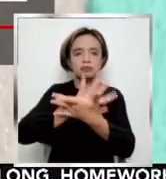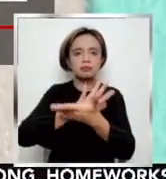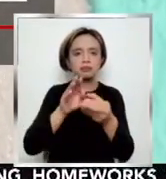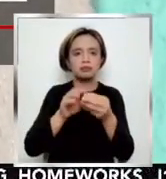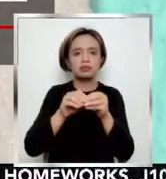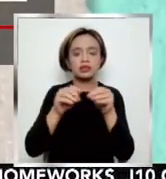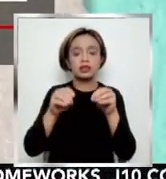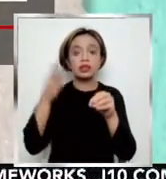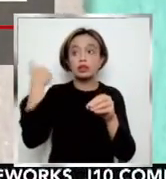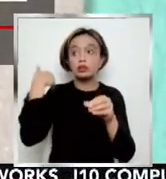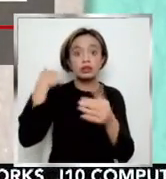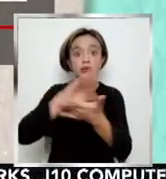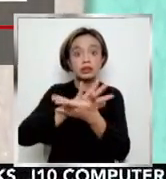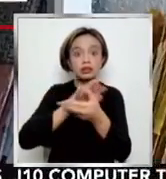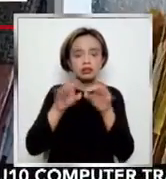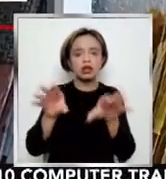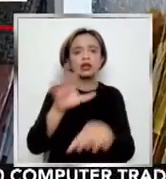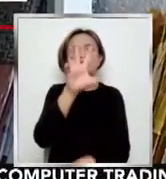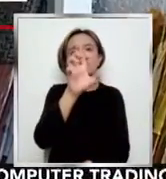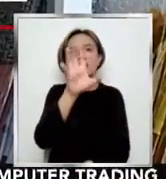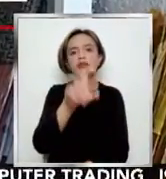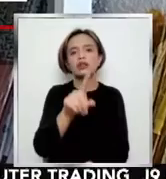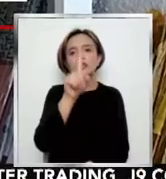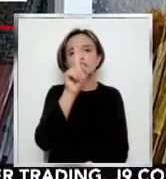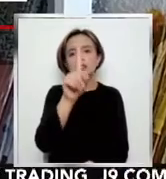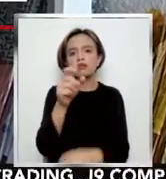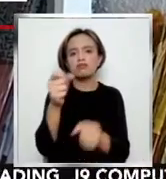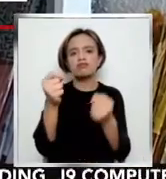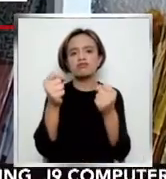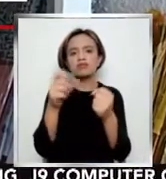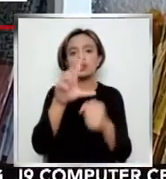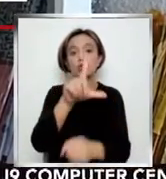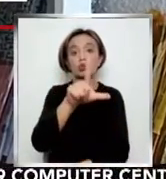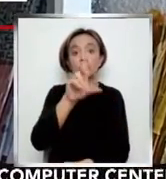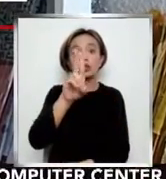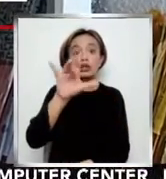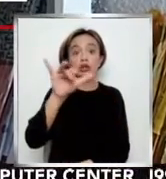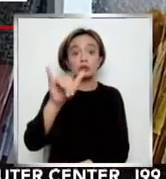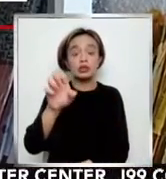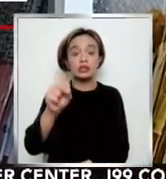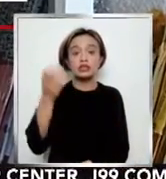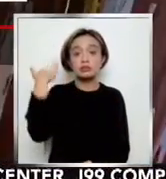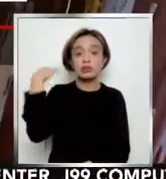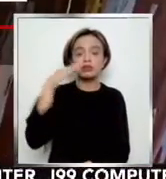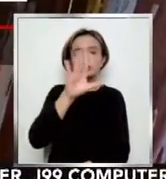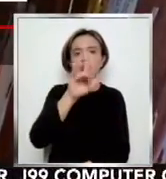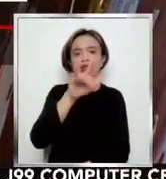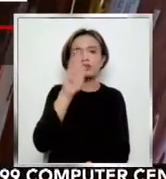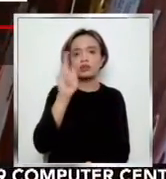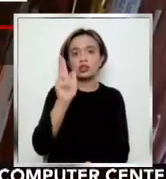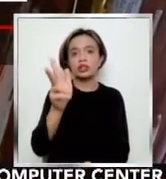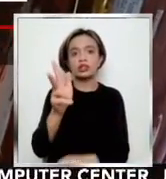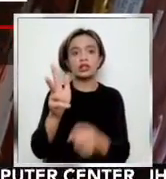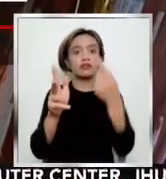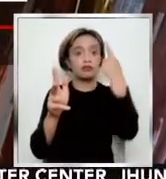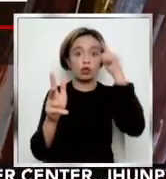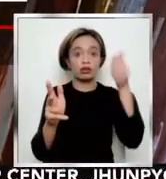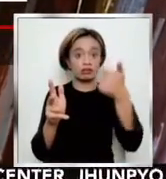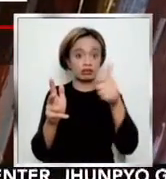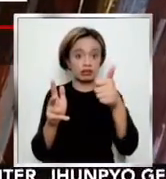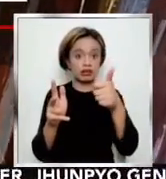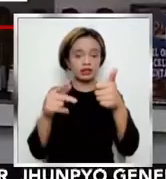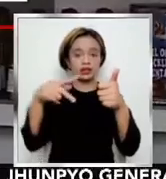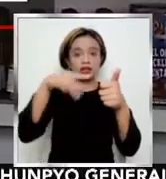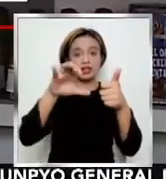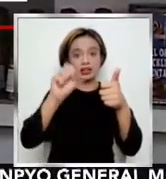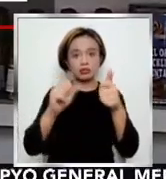sa 500 pesos kada bulto. Ang lucis na dating 25 to 30 pesos kada 10 piraso, 50 to 60 pesos